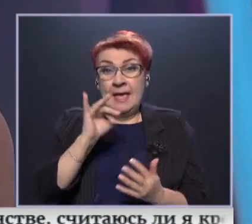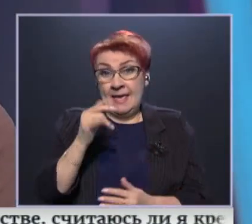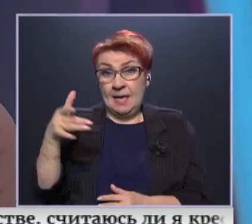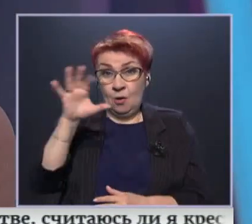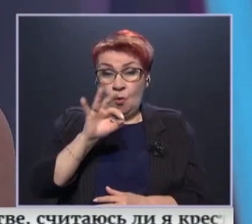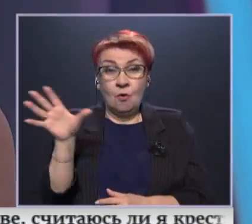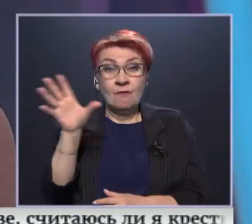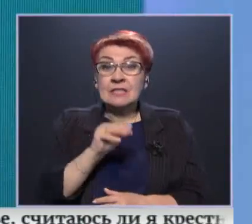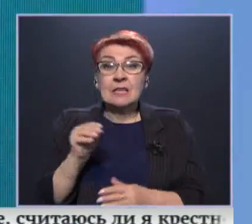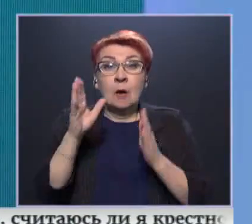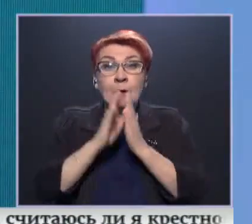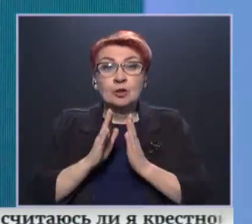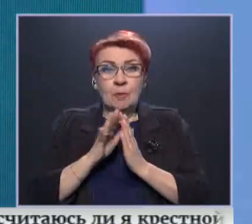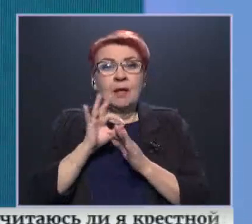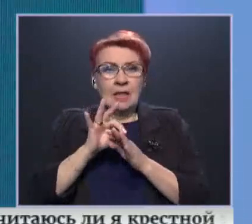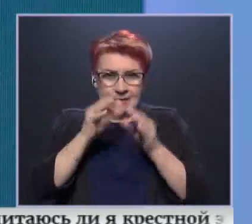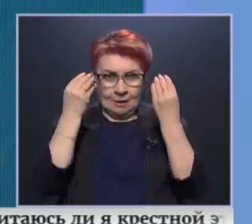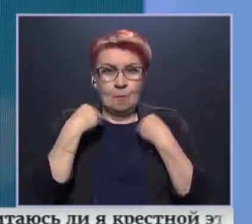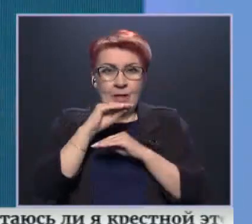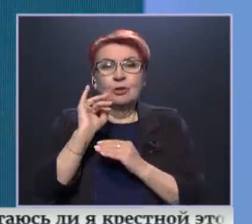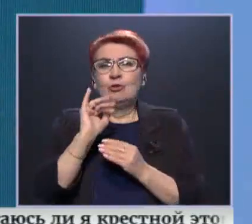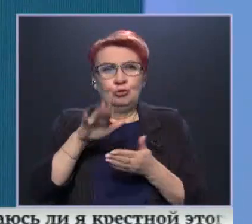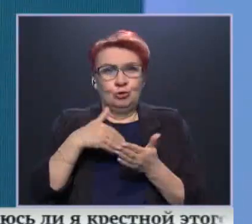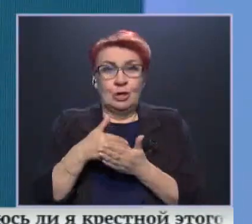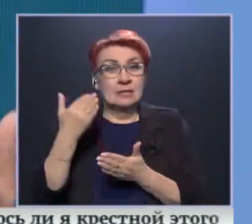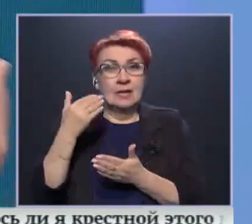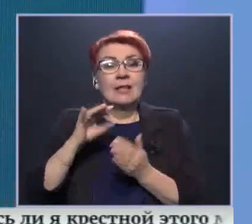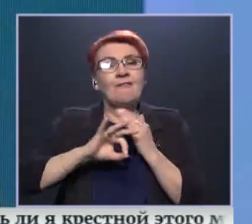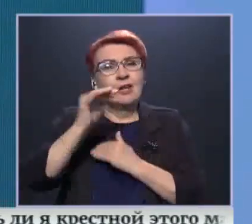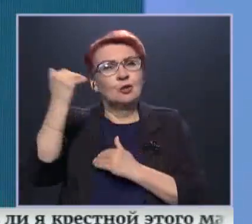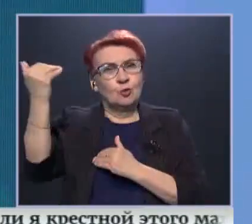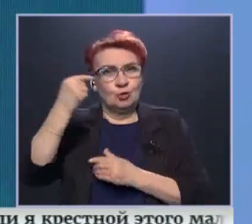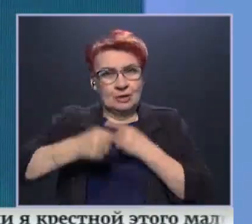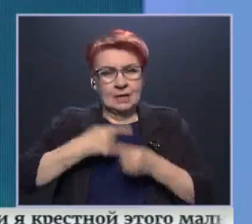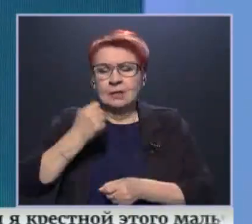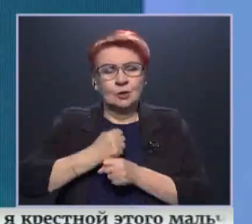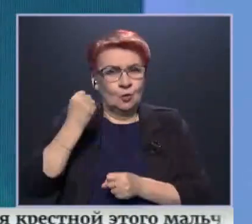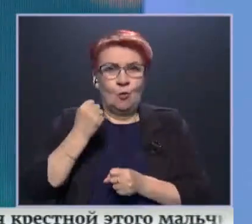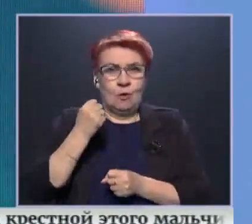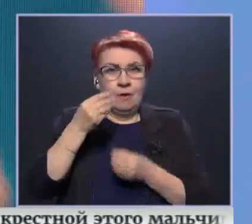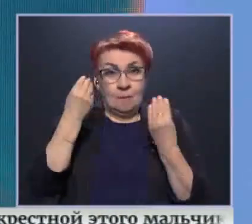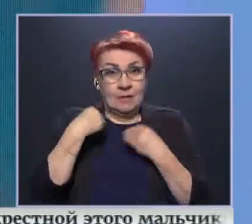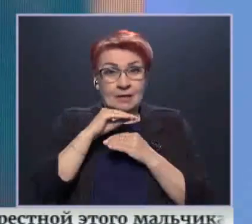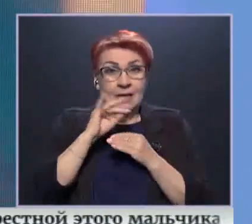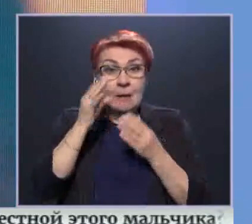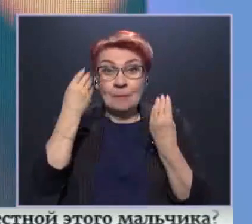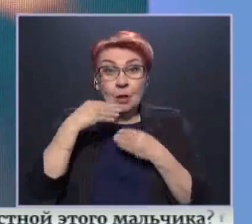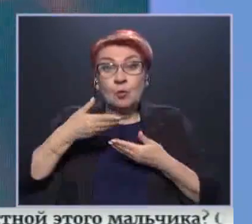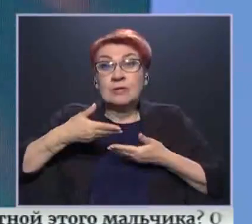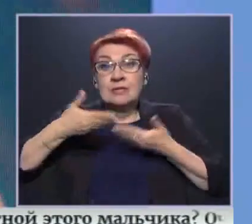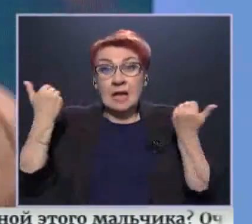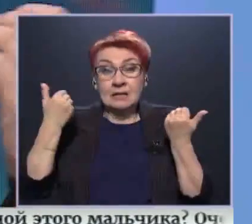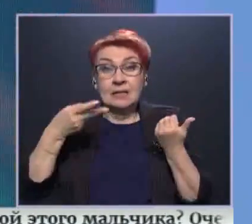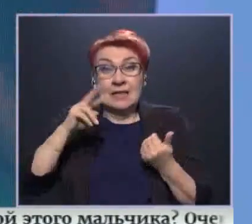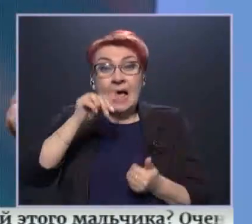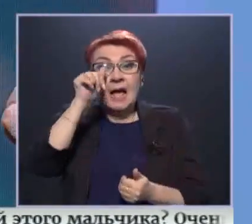все мусульманки носили платки. Ну, собственно, они это сейчас их носят. Традиция. Да, они их строго носят. И снять платок для